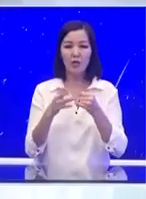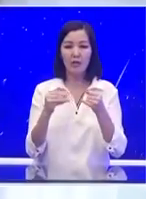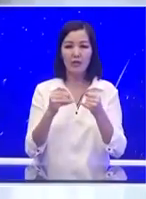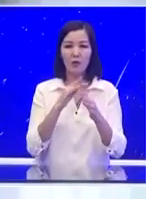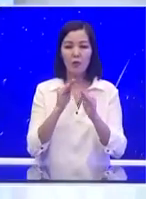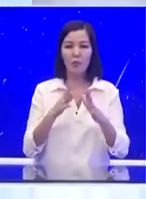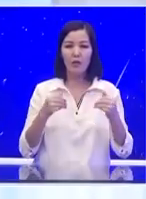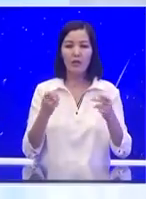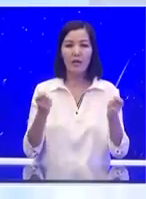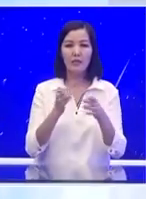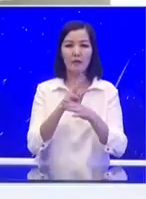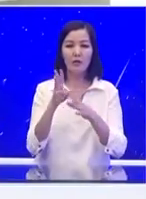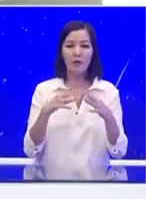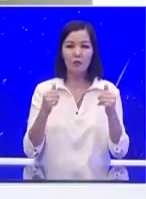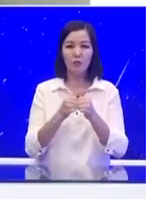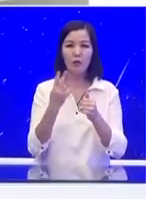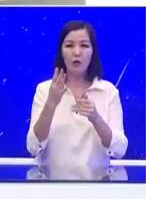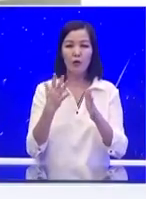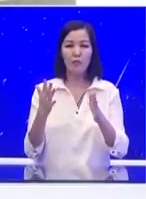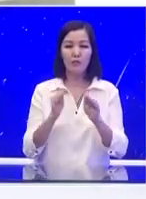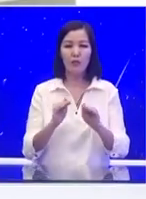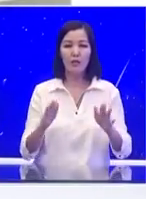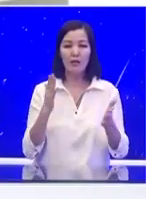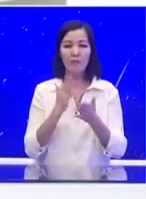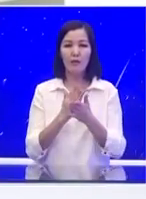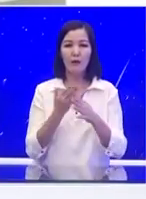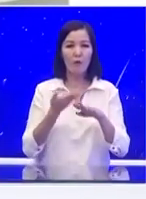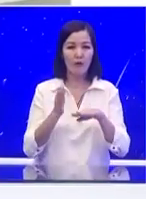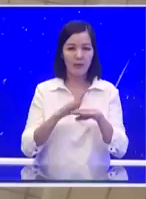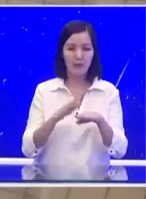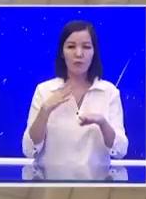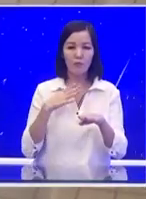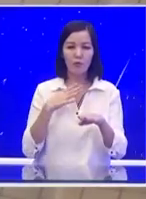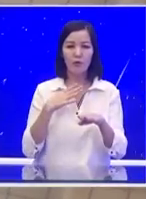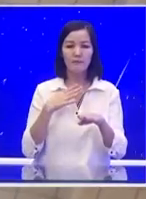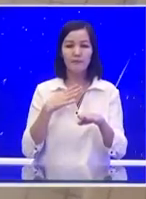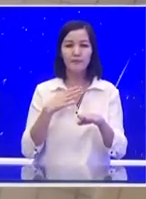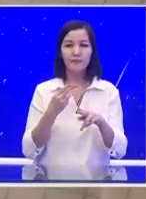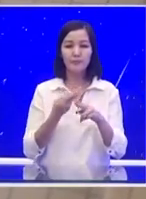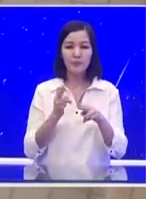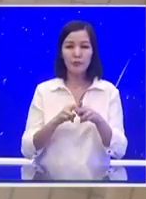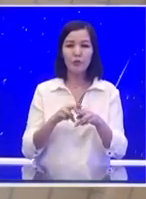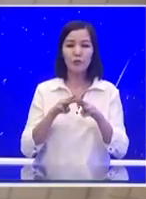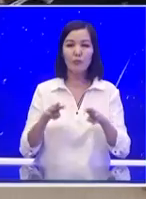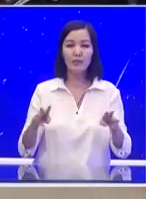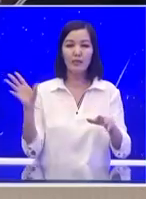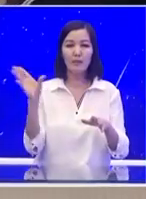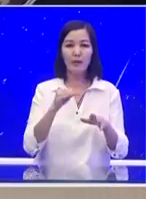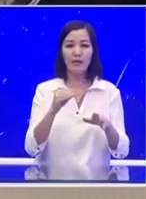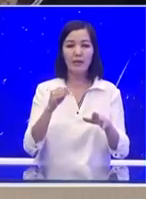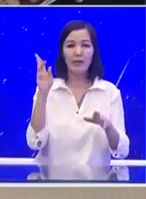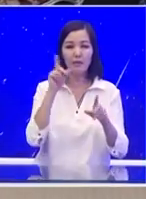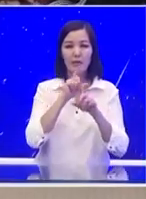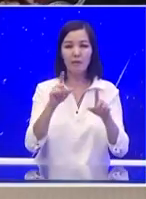көпбалалы аз қамтылған отбасымен 4-5 бала оқытып отырғандар үшін оңайға соқпай тұрғаны анық. Сол үшін министрлік барлық білім